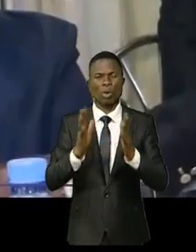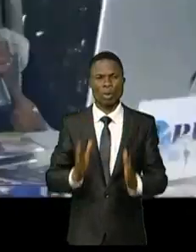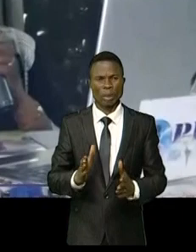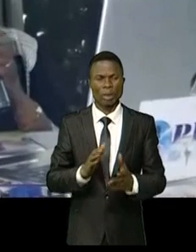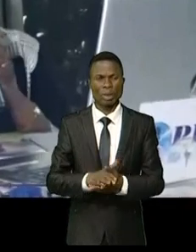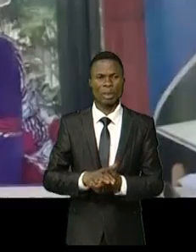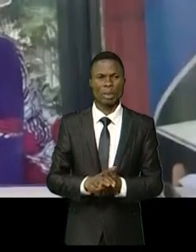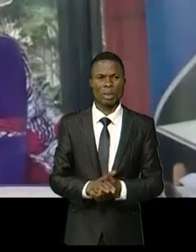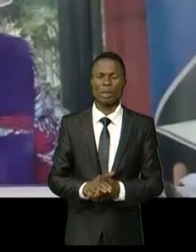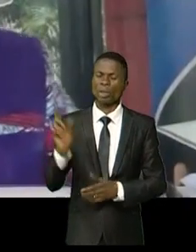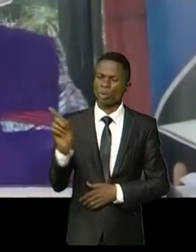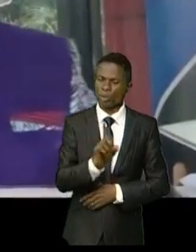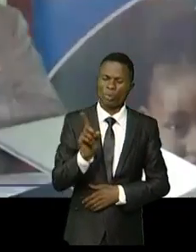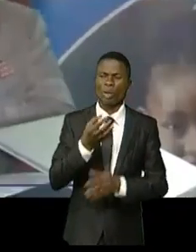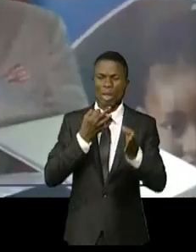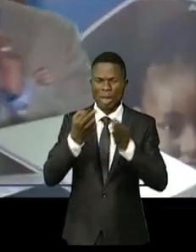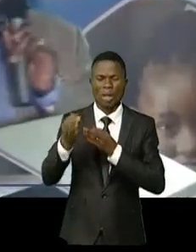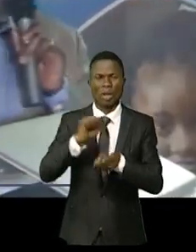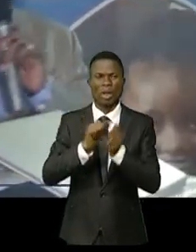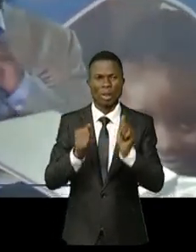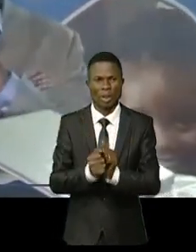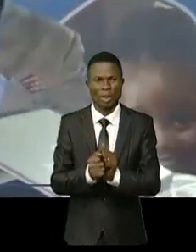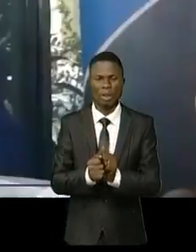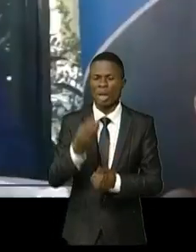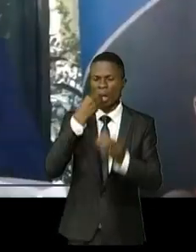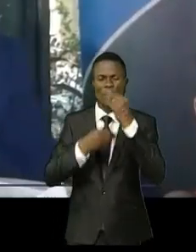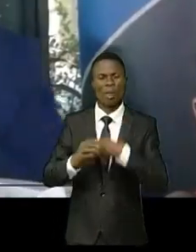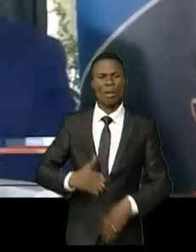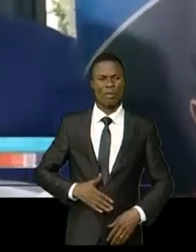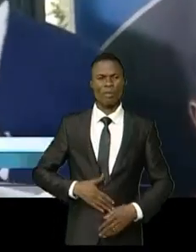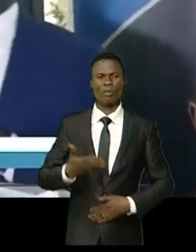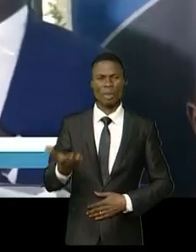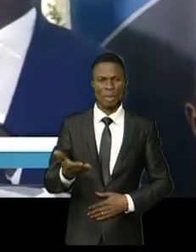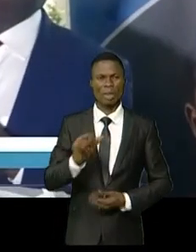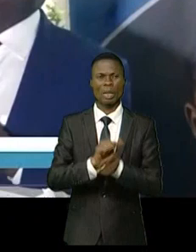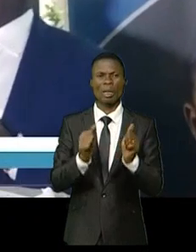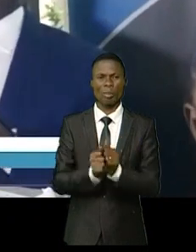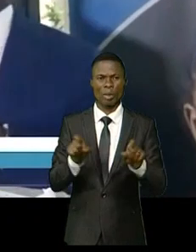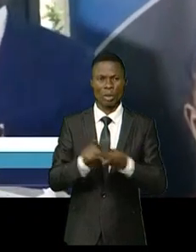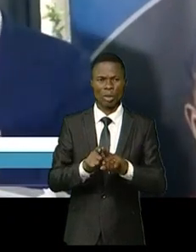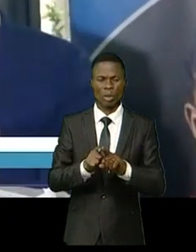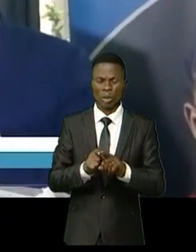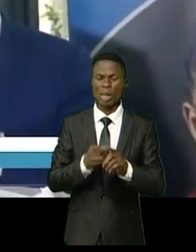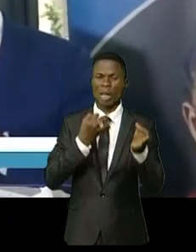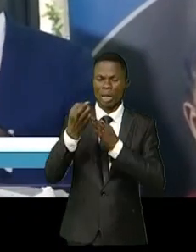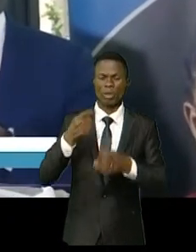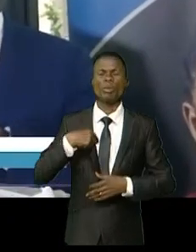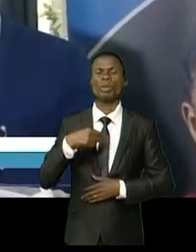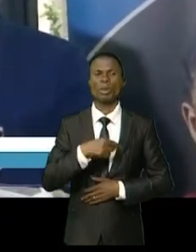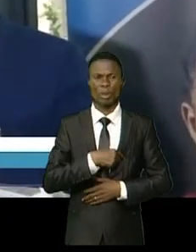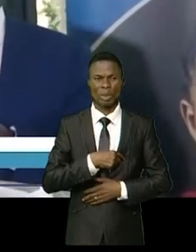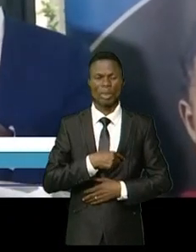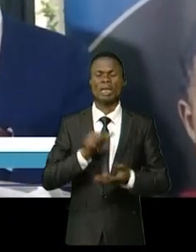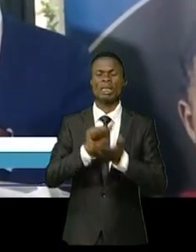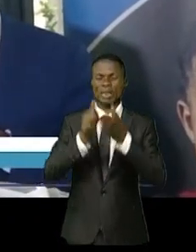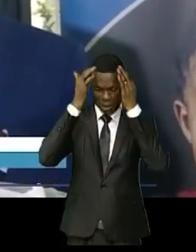en défiler tour à tour en vue de cerner la problématique autour de la malnutrition. La situation telle qu'on nous a présentée, elle est